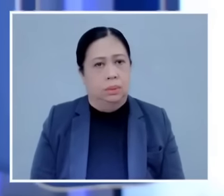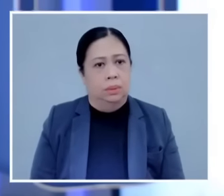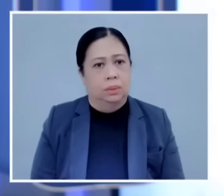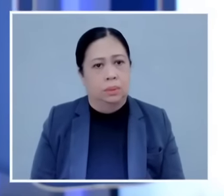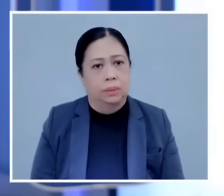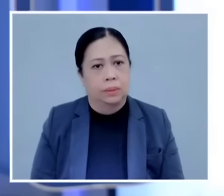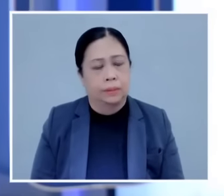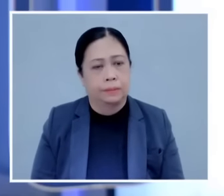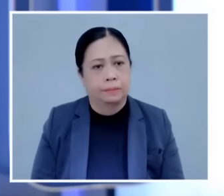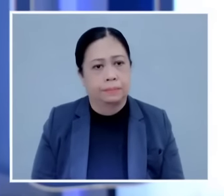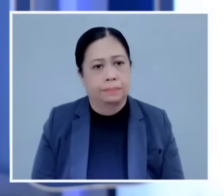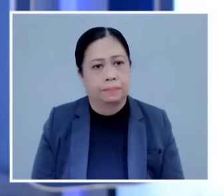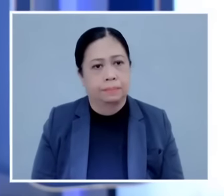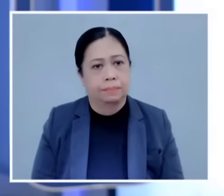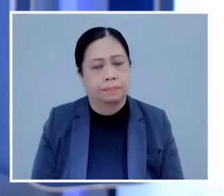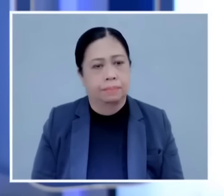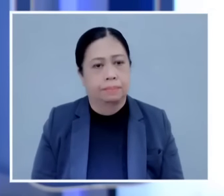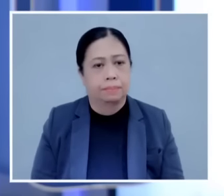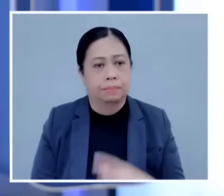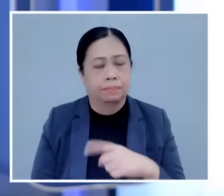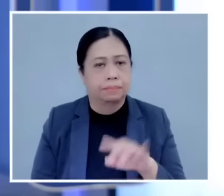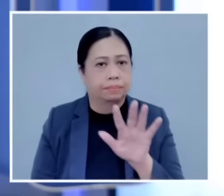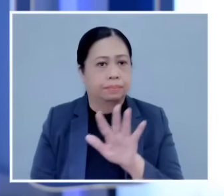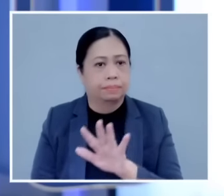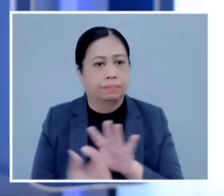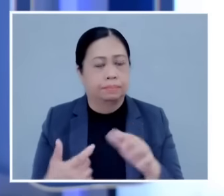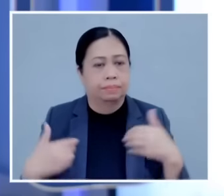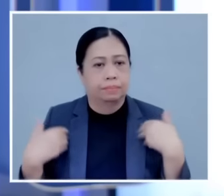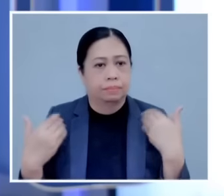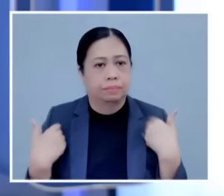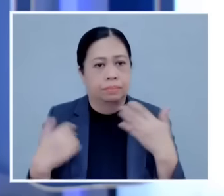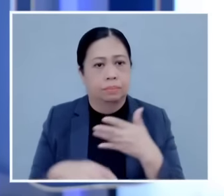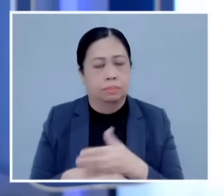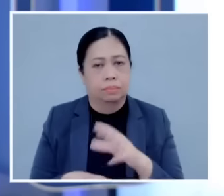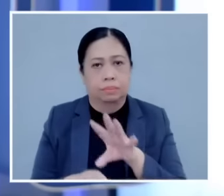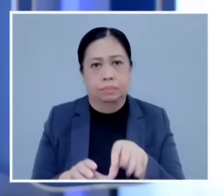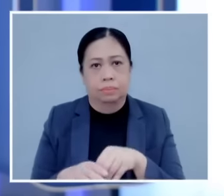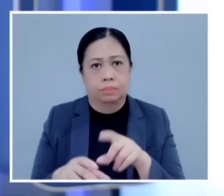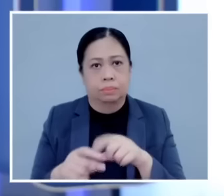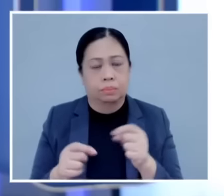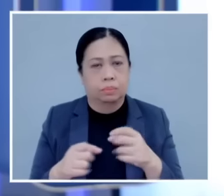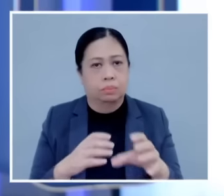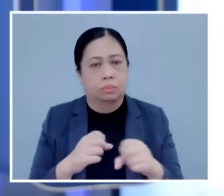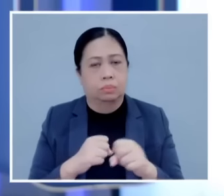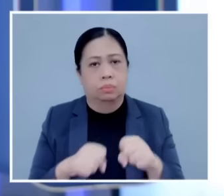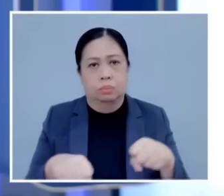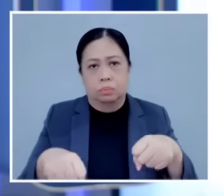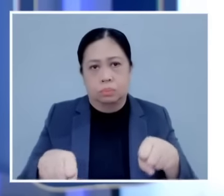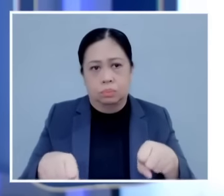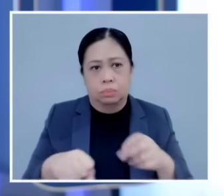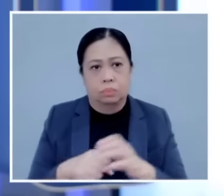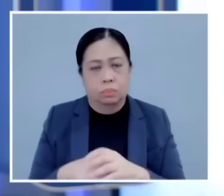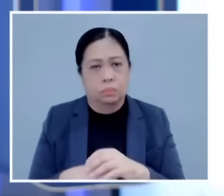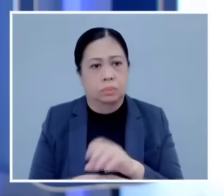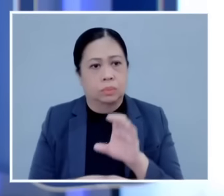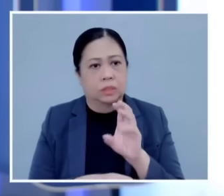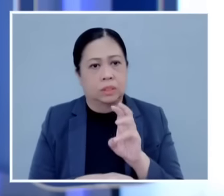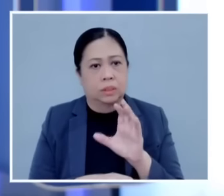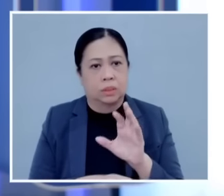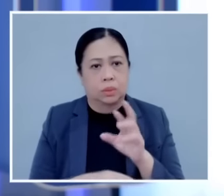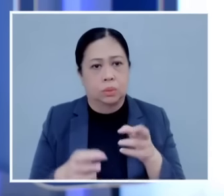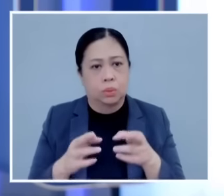Arestado rin ng Taguig City Police ang 5 kabataan matapos masangkot sa pangaagaw ng motorsiklo sa C6 Road,